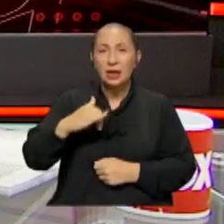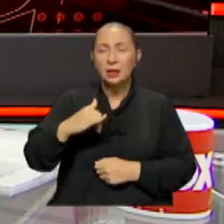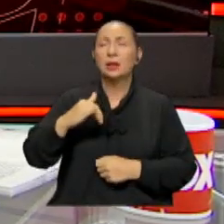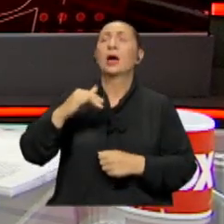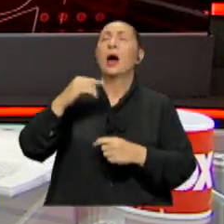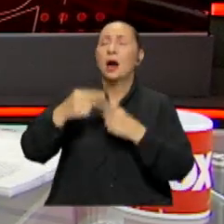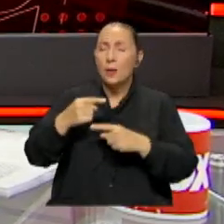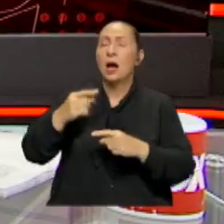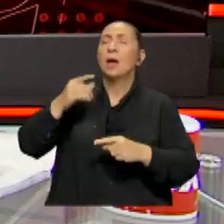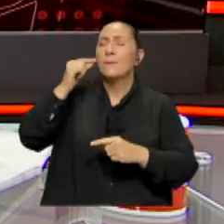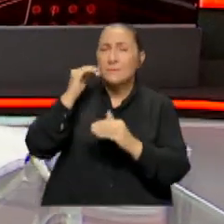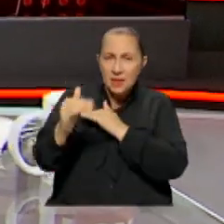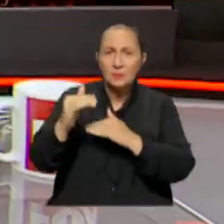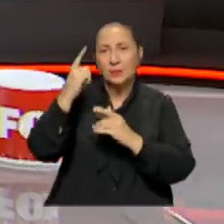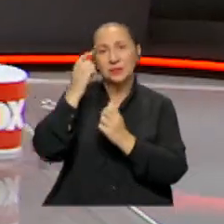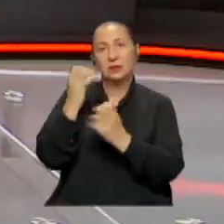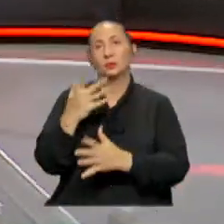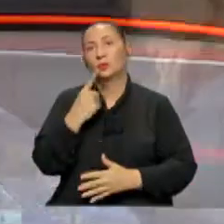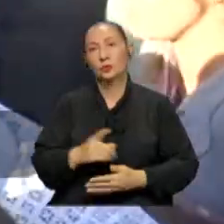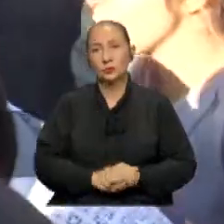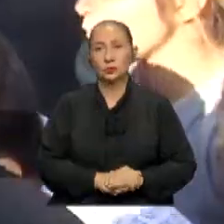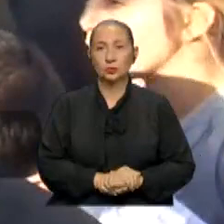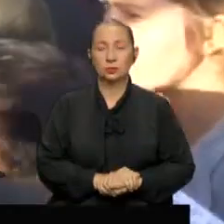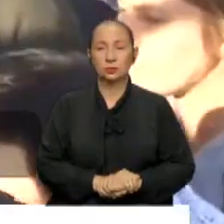bütün milletimize başsağlığı diliyoruz.